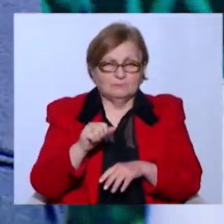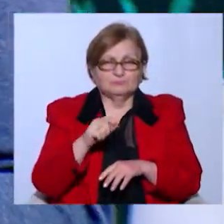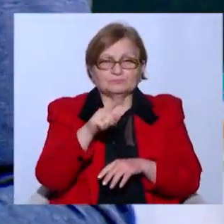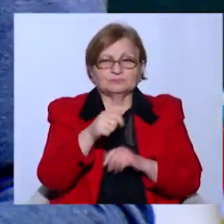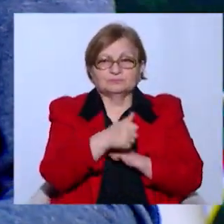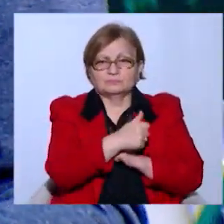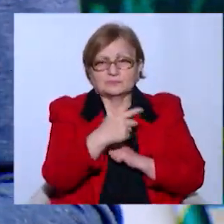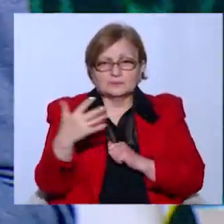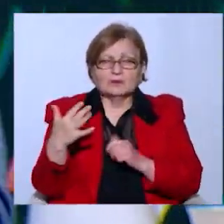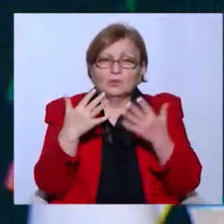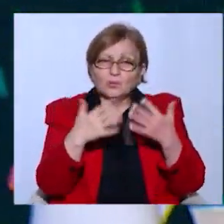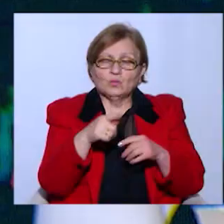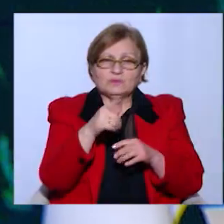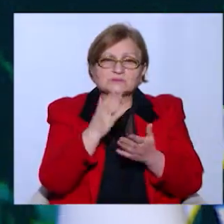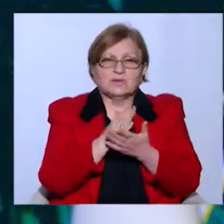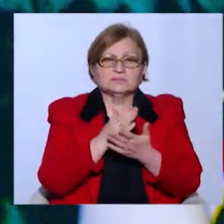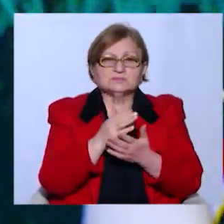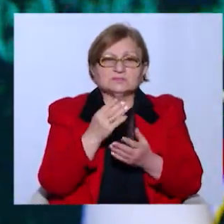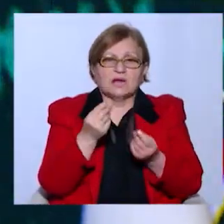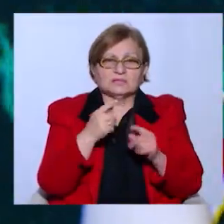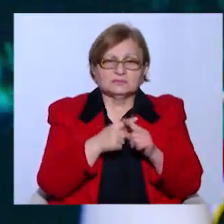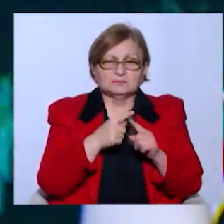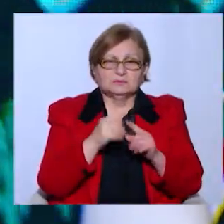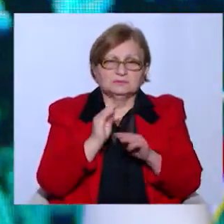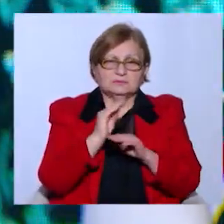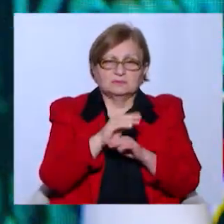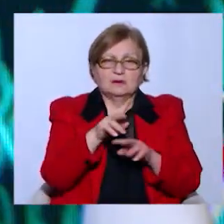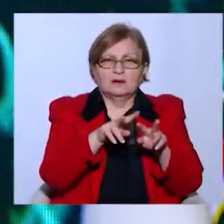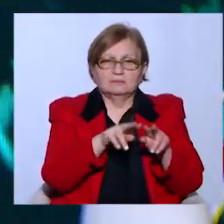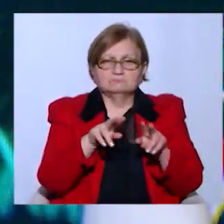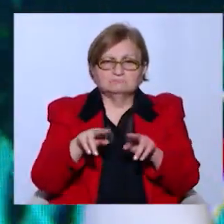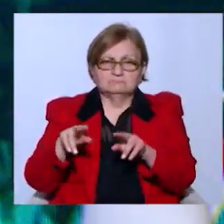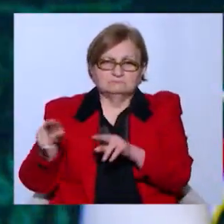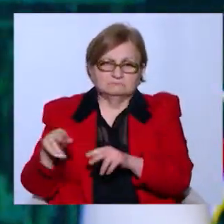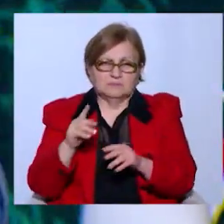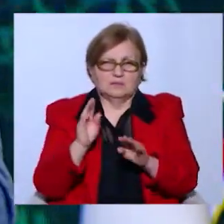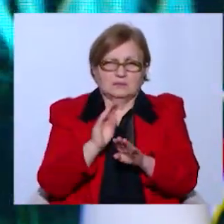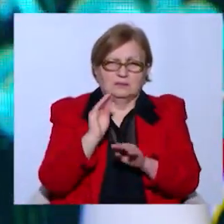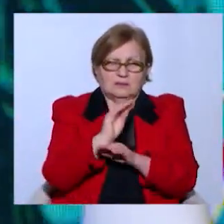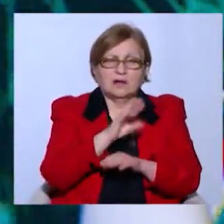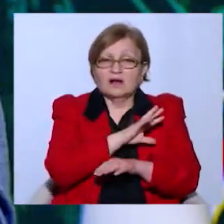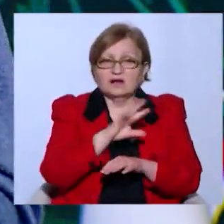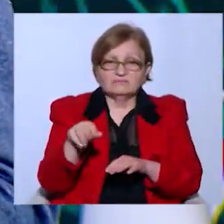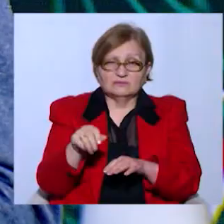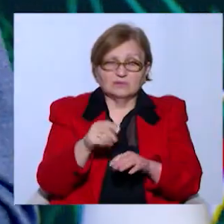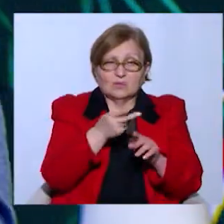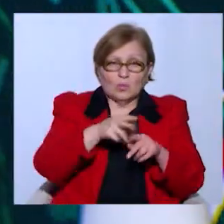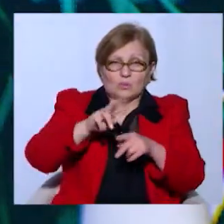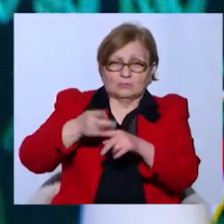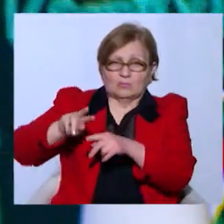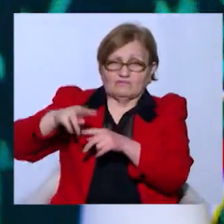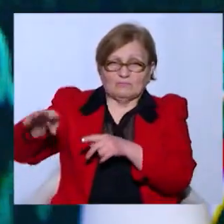მიმდევრობა არითმეტიკული პროგრესიაა. თანაბრად ერთნაირად წრივად შეცვლას გულისხმობ, რომ მაგალითად ყველა წევრი რომ გავაორმაგოთ